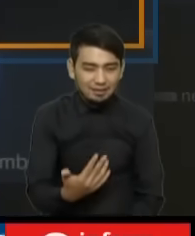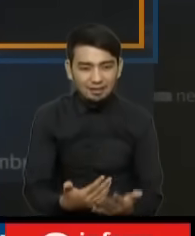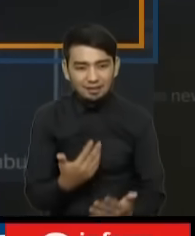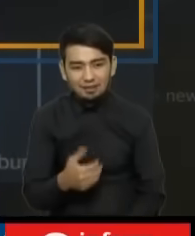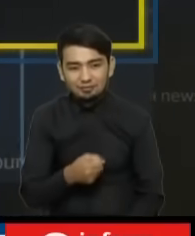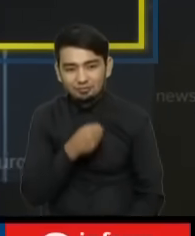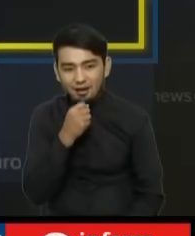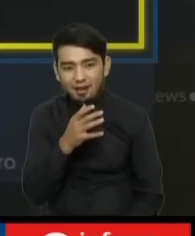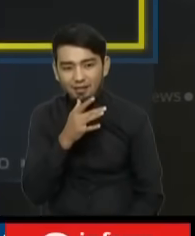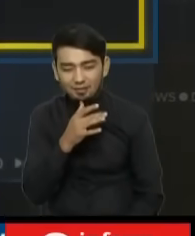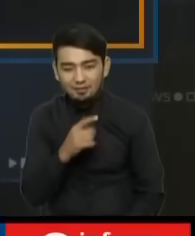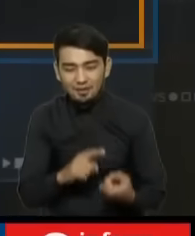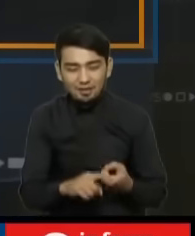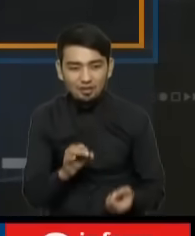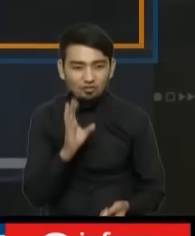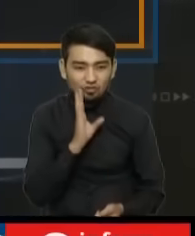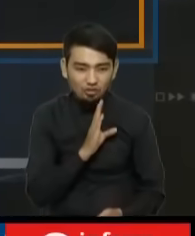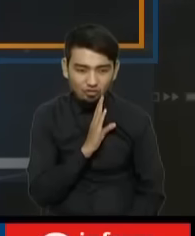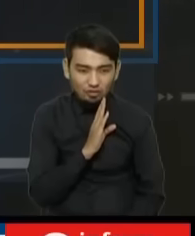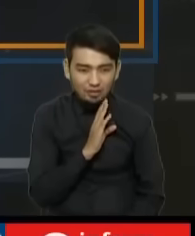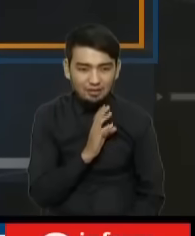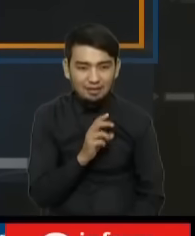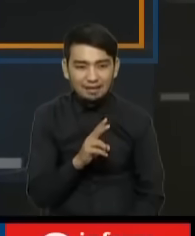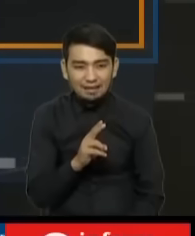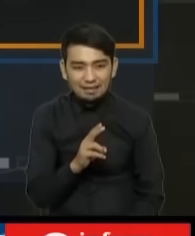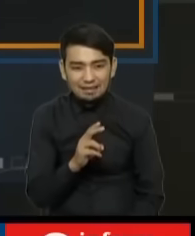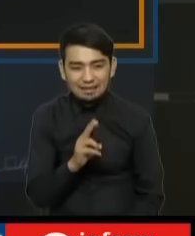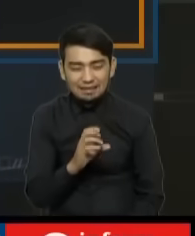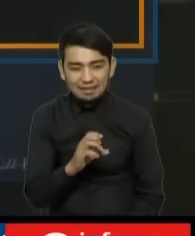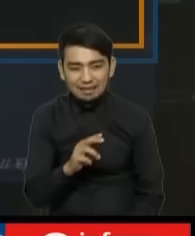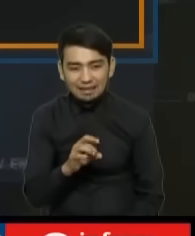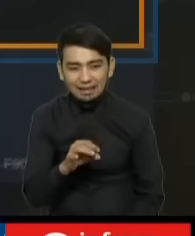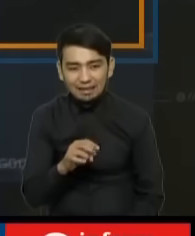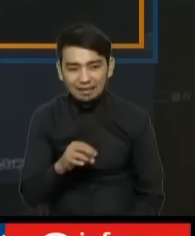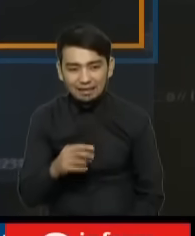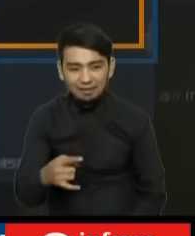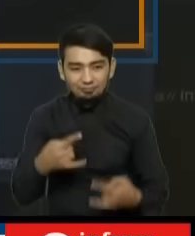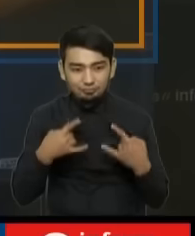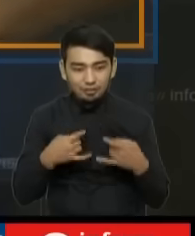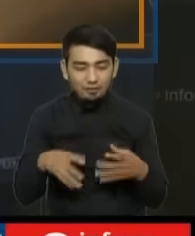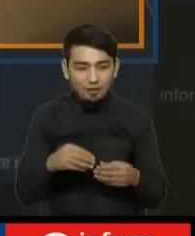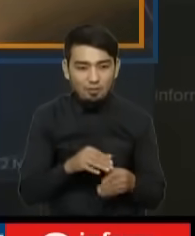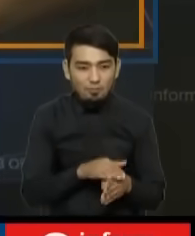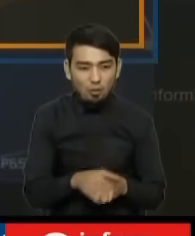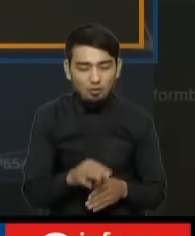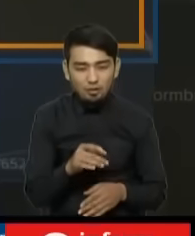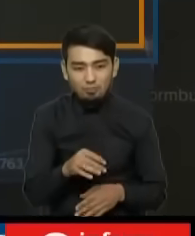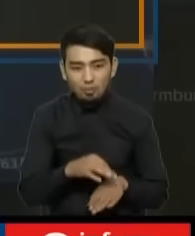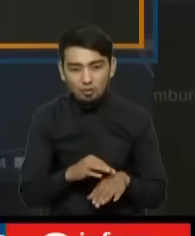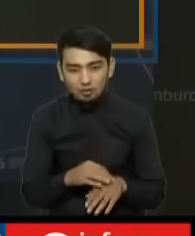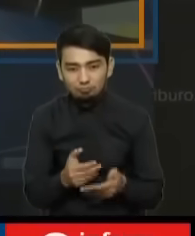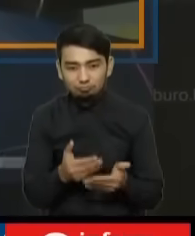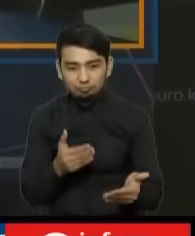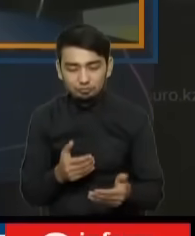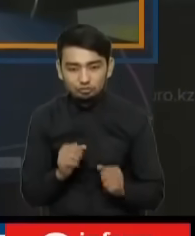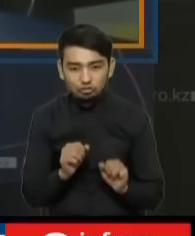жас арасындағы әйелдер скрининг өтіп жатса поликлиникада, бұл ауру толығымен алдын алуға болатын ауру